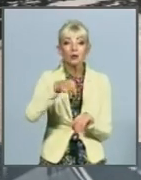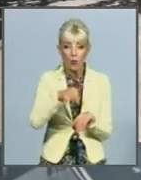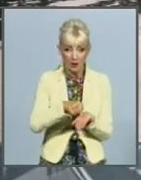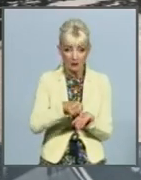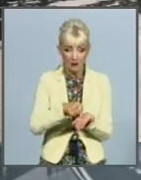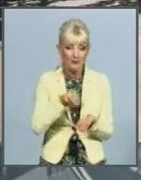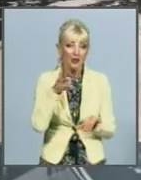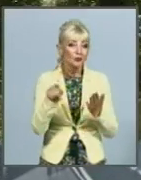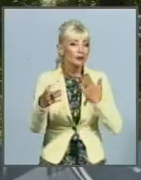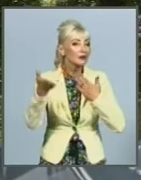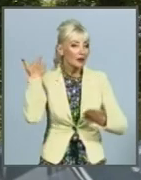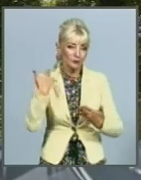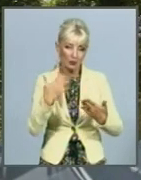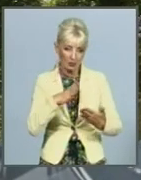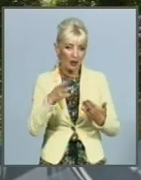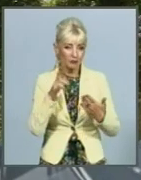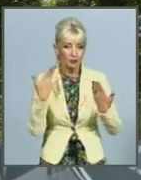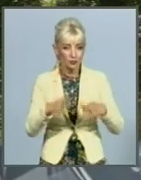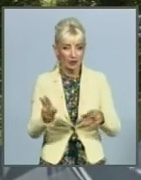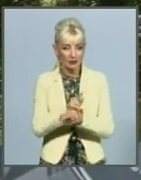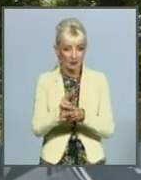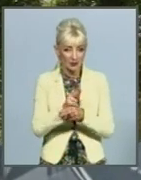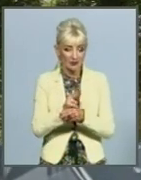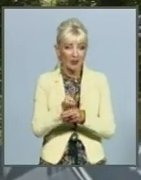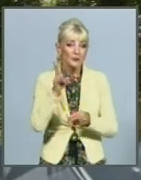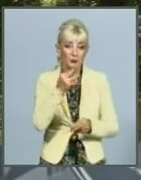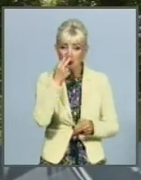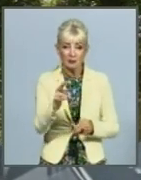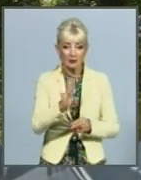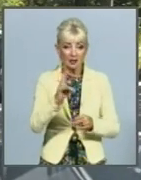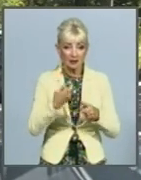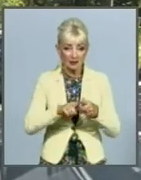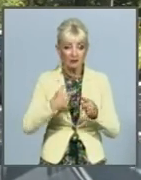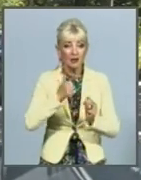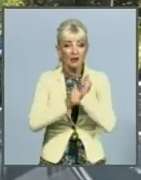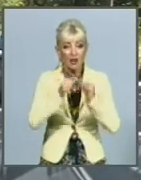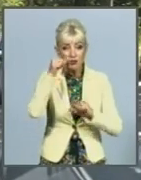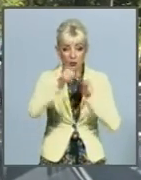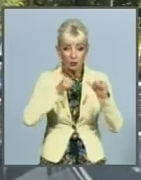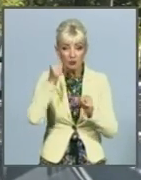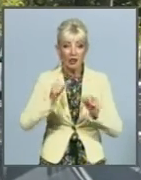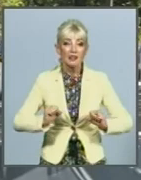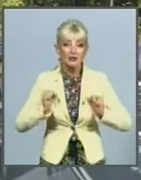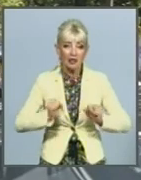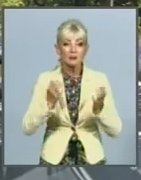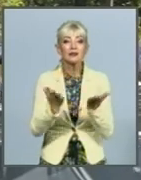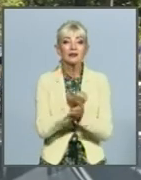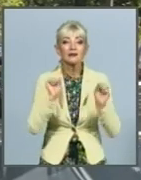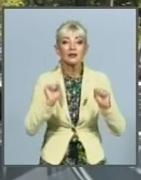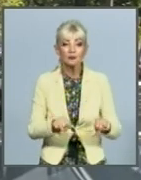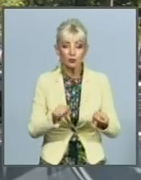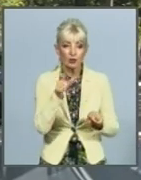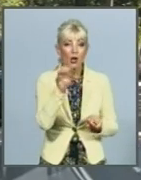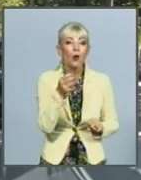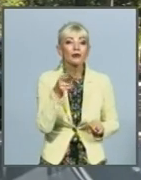она уже давно была бы отремонтирована. Но, тем не менее, мы каждый год стараемся найти возможность хотя бы